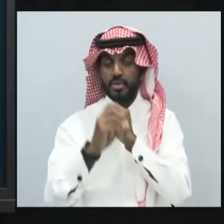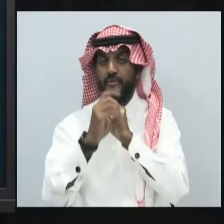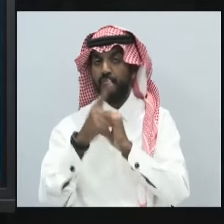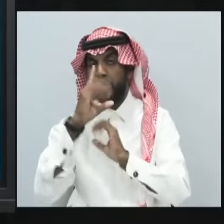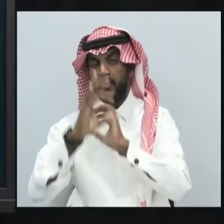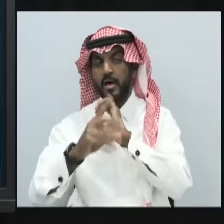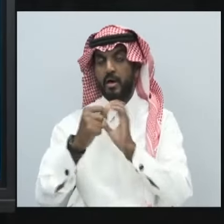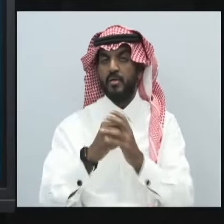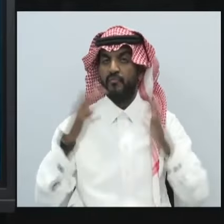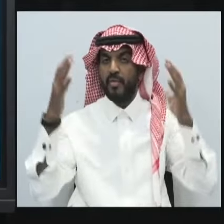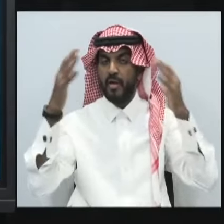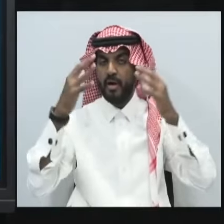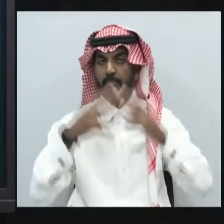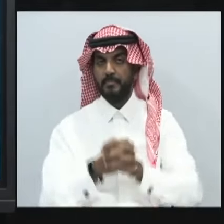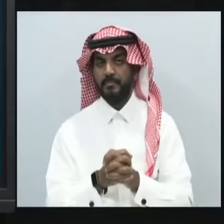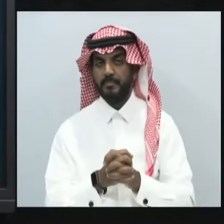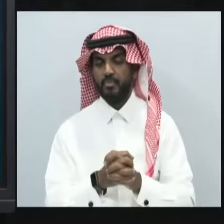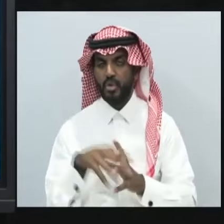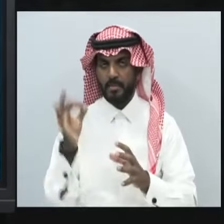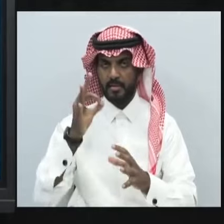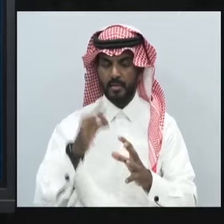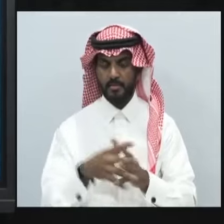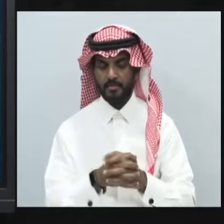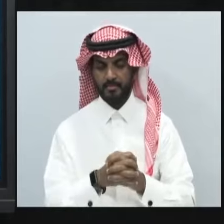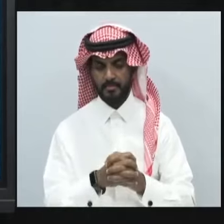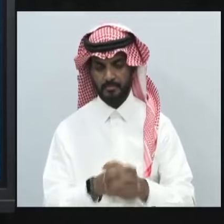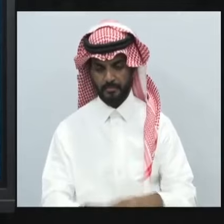ما هي امثله هذه التقنيات طالبتي